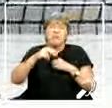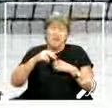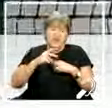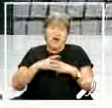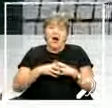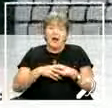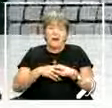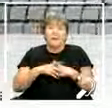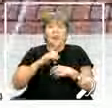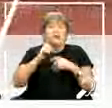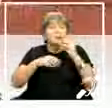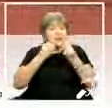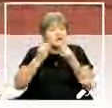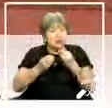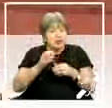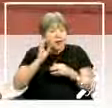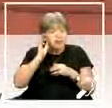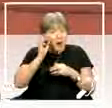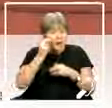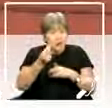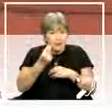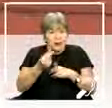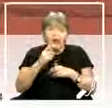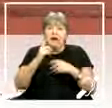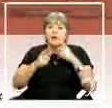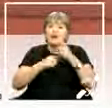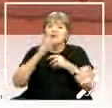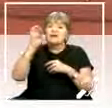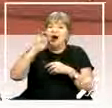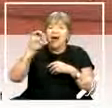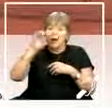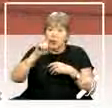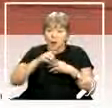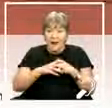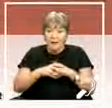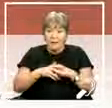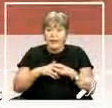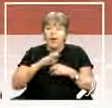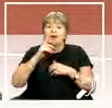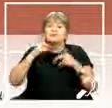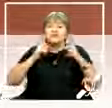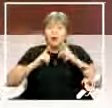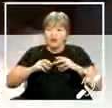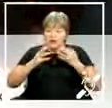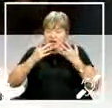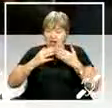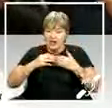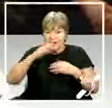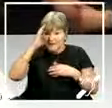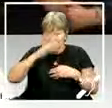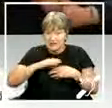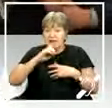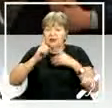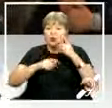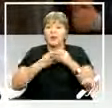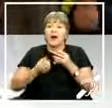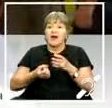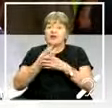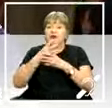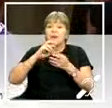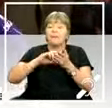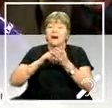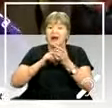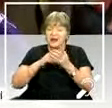evoluțiile excelente din turneele desfășurate pe hard, urmează sezonul european de zgură. Mă voi odihni câteva zile, apoi voi începe pregătirea